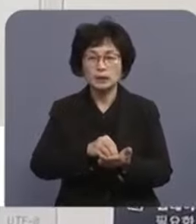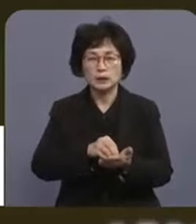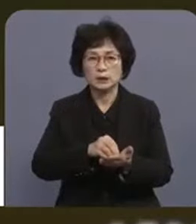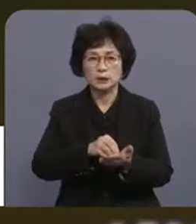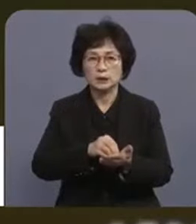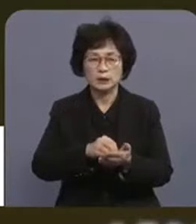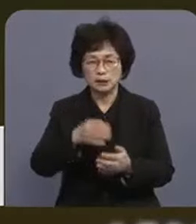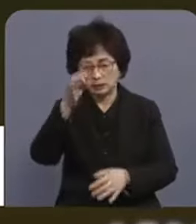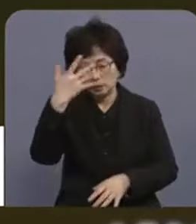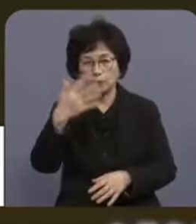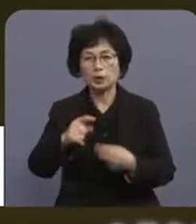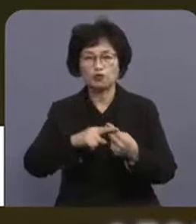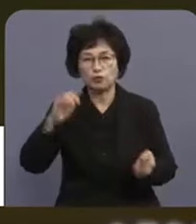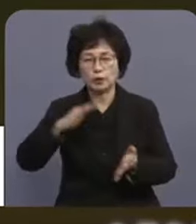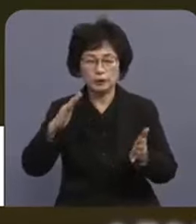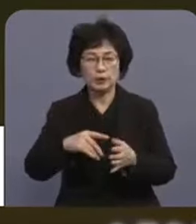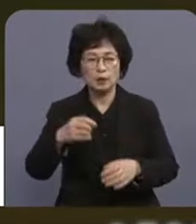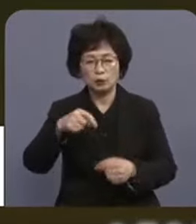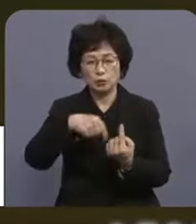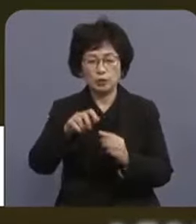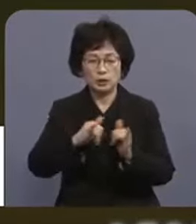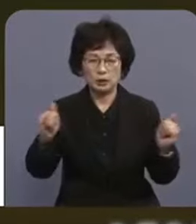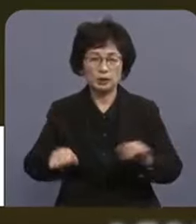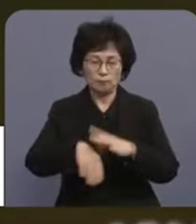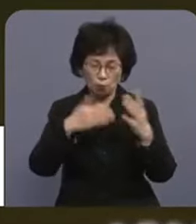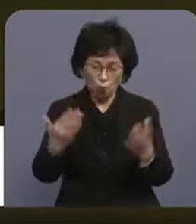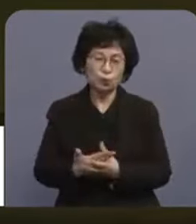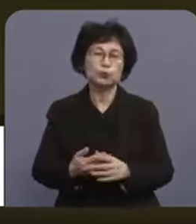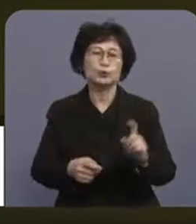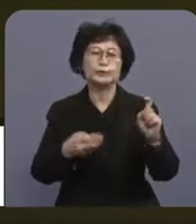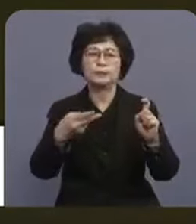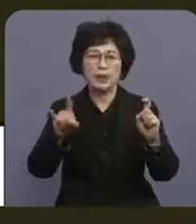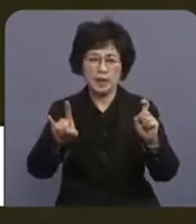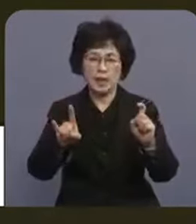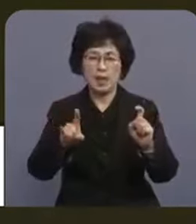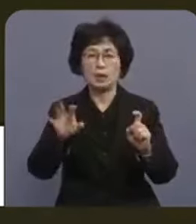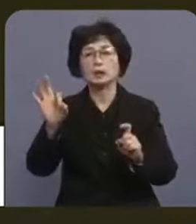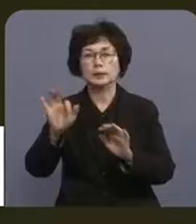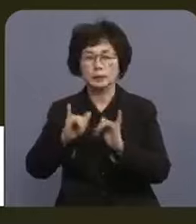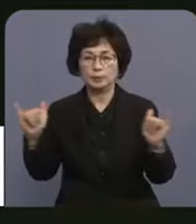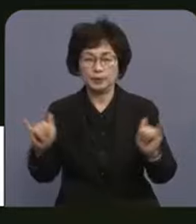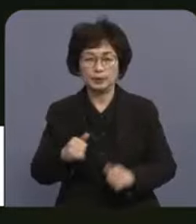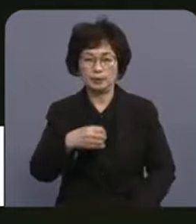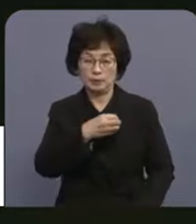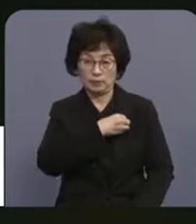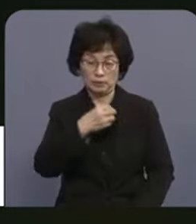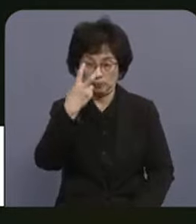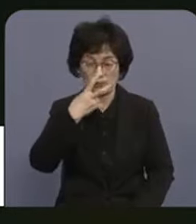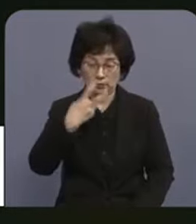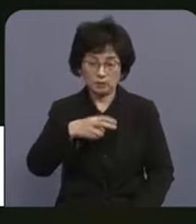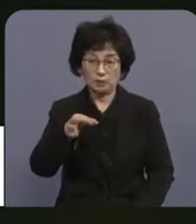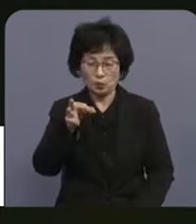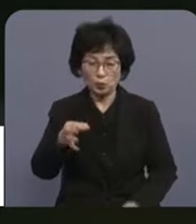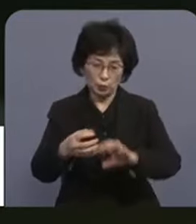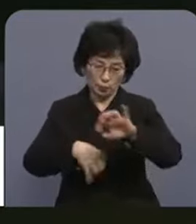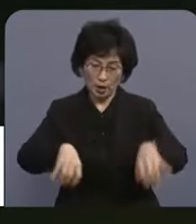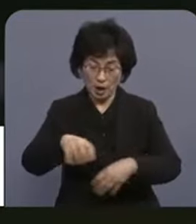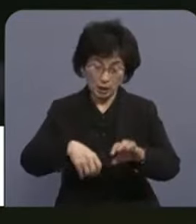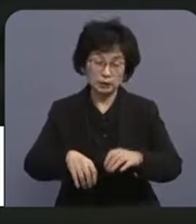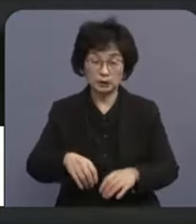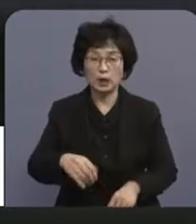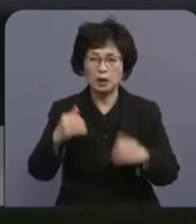중학생이었습니다. 운영진 10여 명도 모두 10대로 꾸려졌습니다. 하지만 회원 관리책과 자금 환전책까지